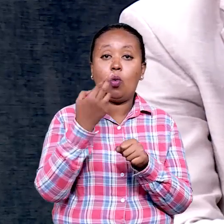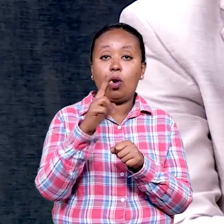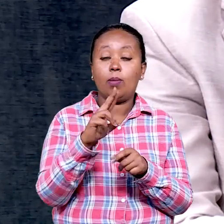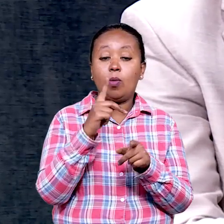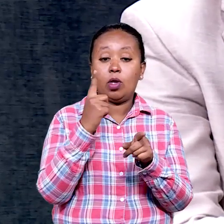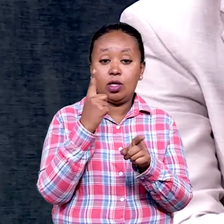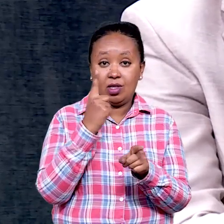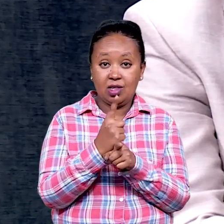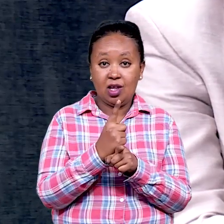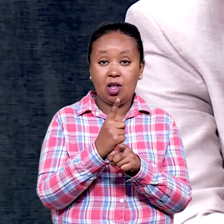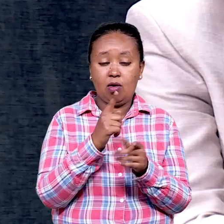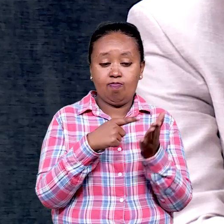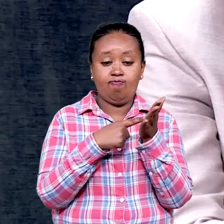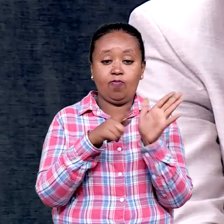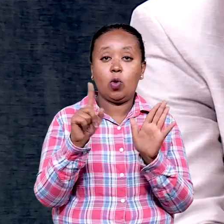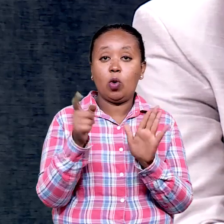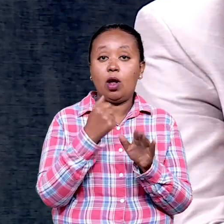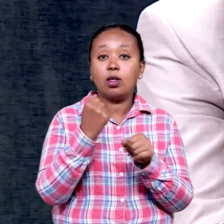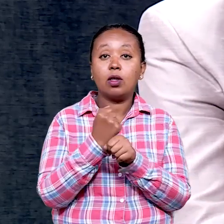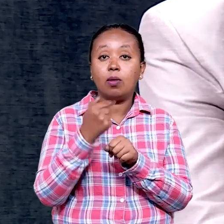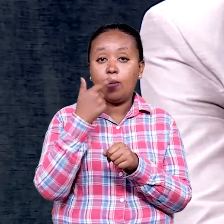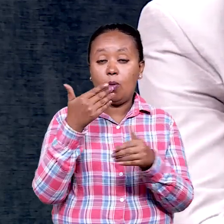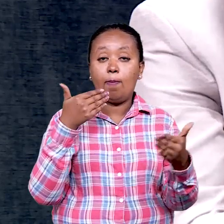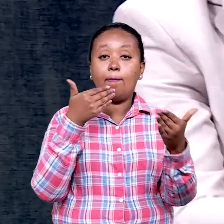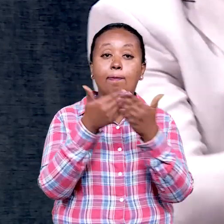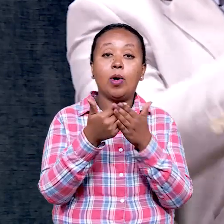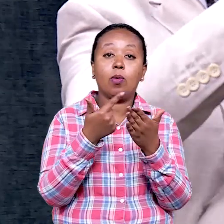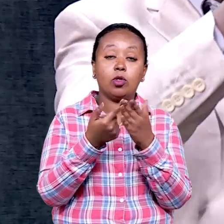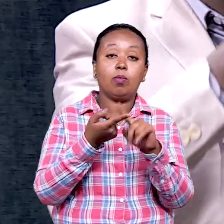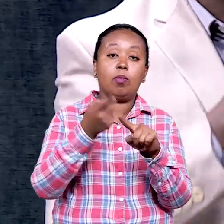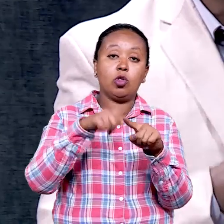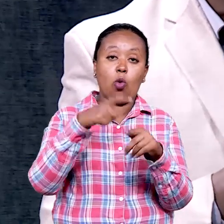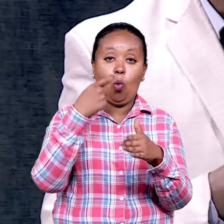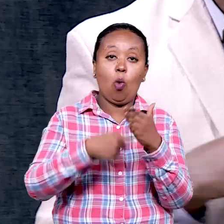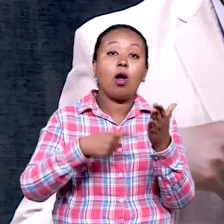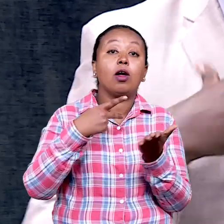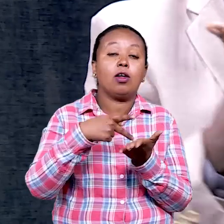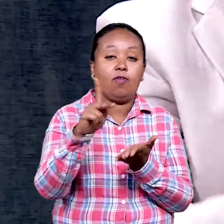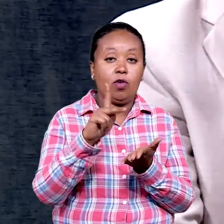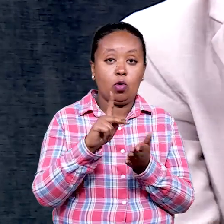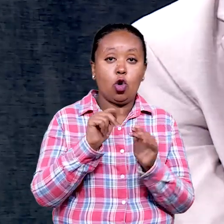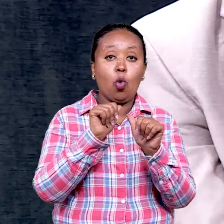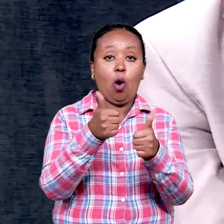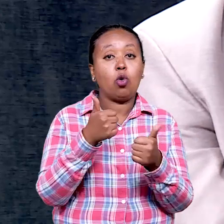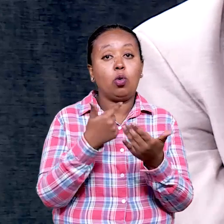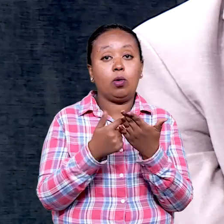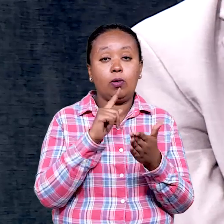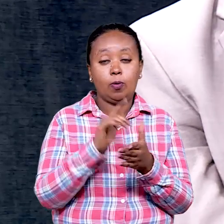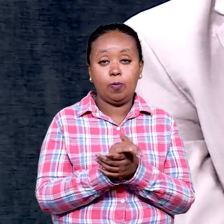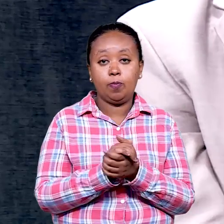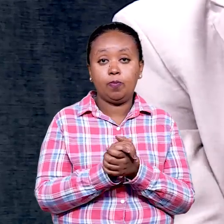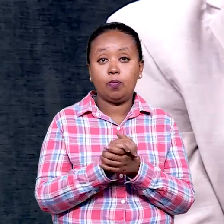ወይም ለትክክለኝነት ለአኩሬሲ የቀረበ ስራ ማቅረቡ ነው ለሱ መልሶ ዋጋ የሚከፍለው። ሪዋርድ የሚያደርገውም ያው